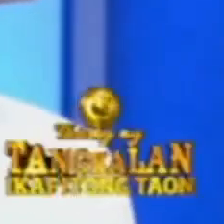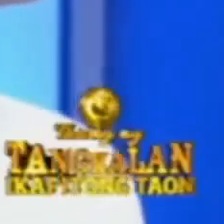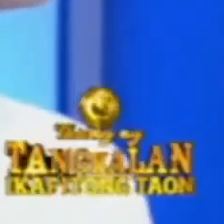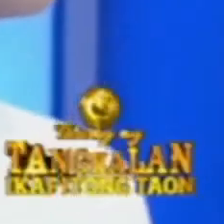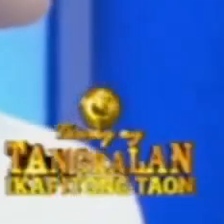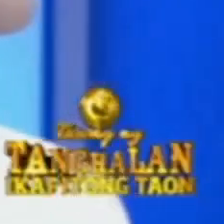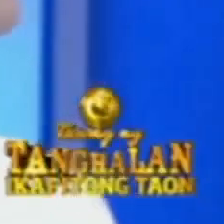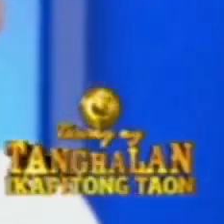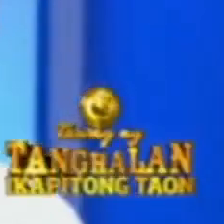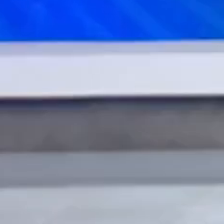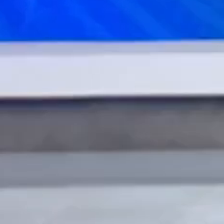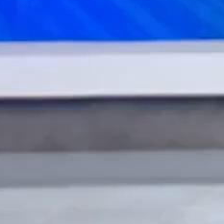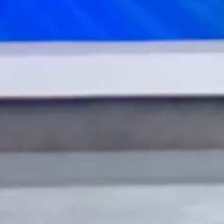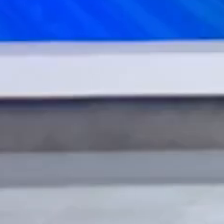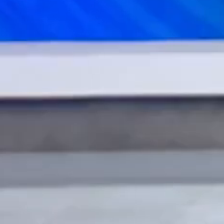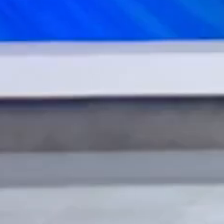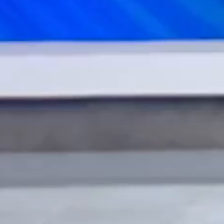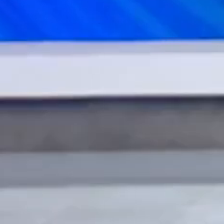inyong saksi.